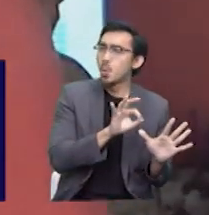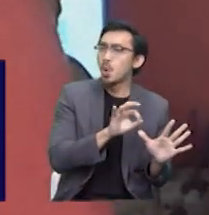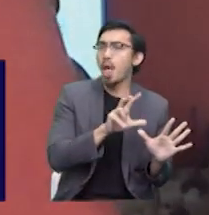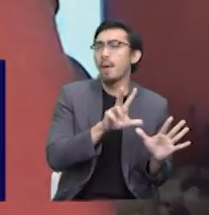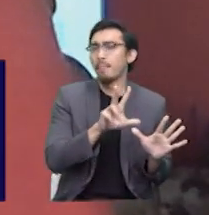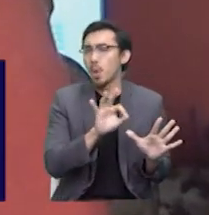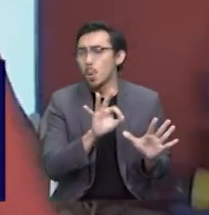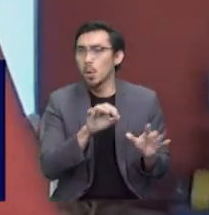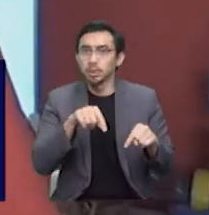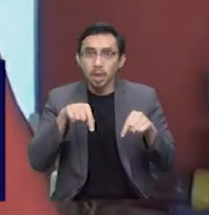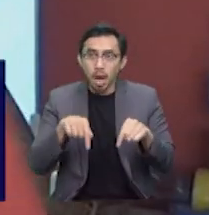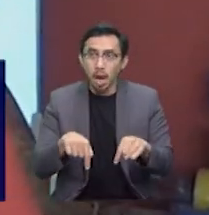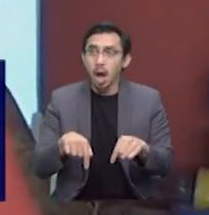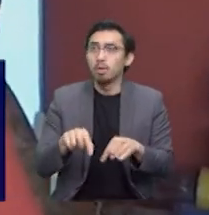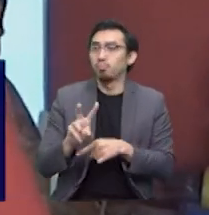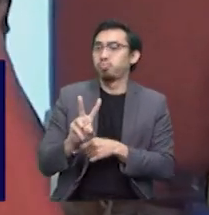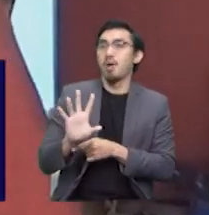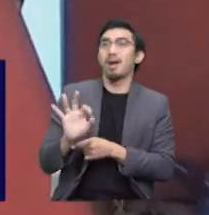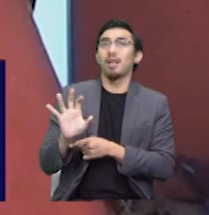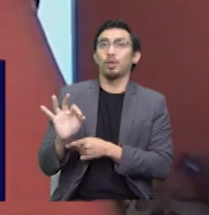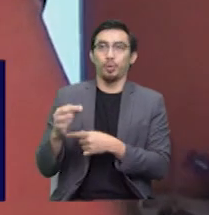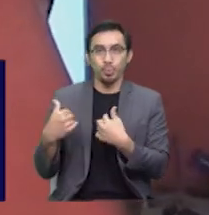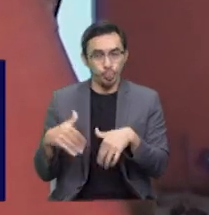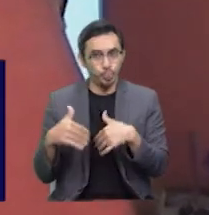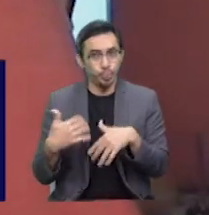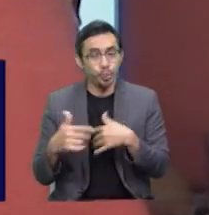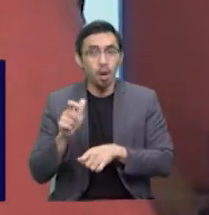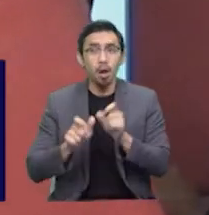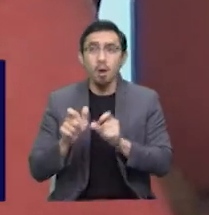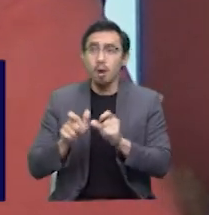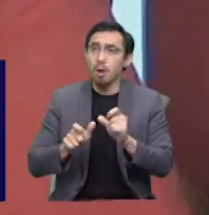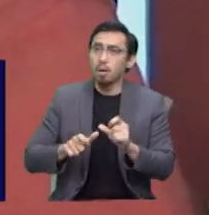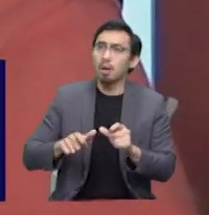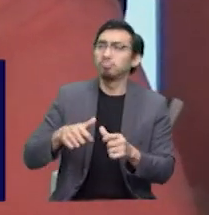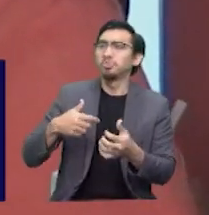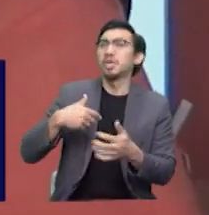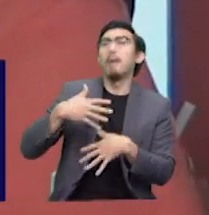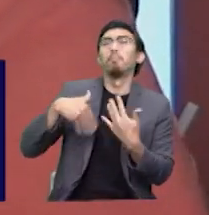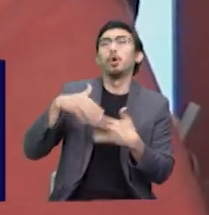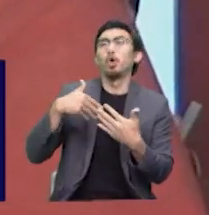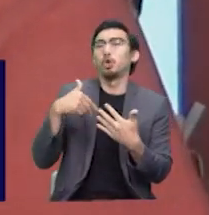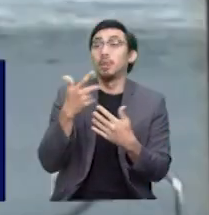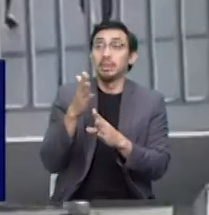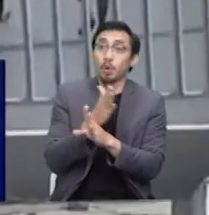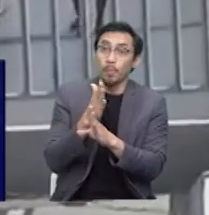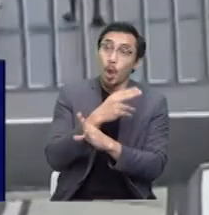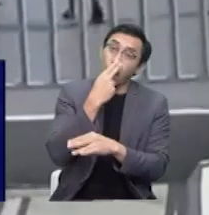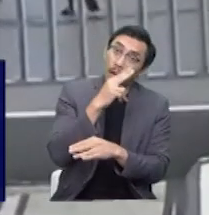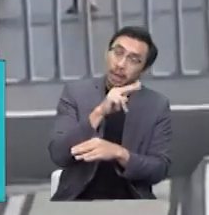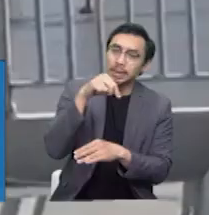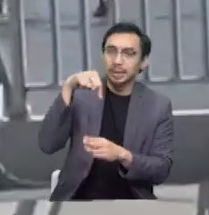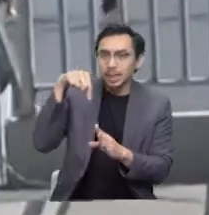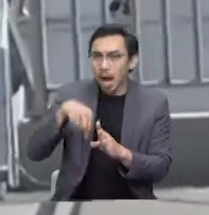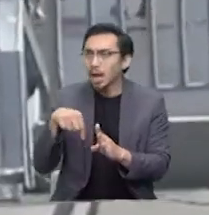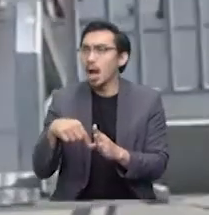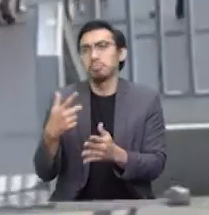Iya, 200. Sekarang campuran, kemarin itu sebelum Natal, itu mancanegara semua, sekarang lokal sudah mulai masuk.